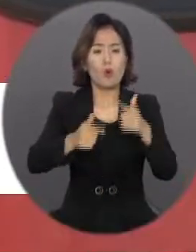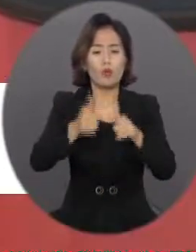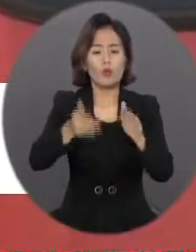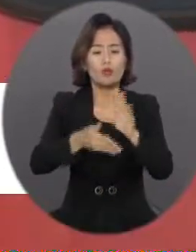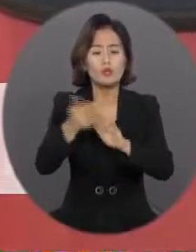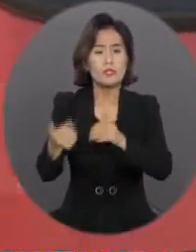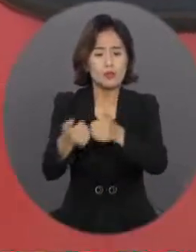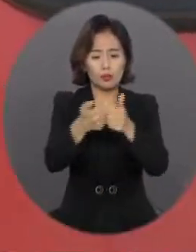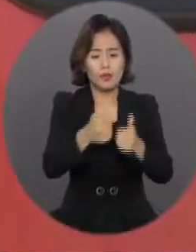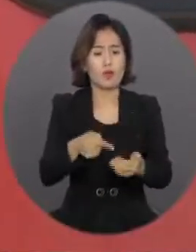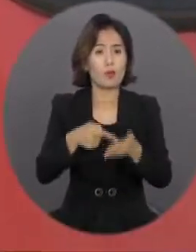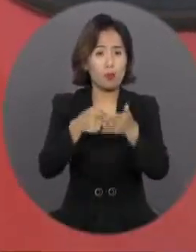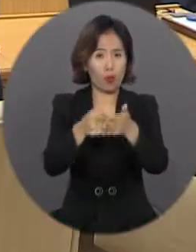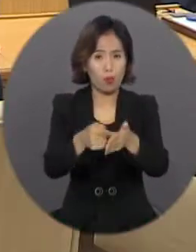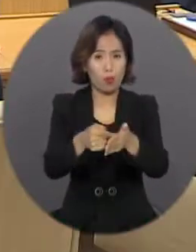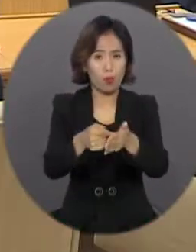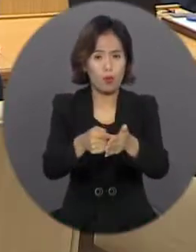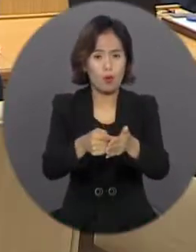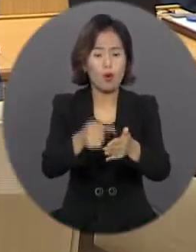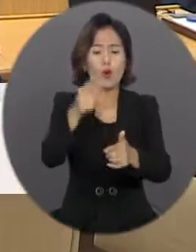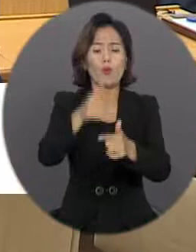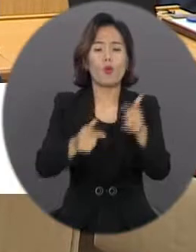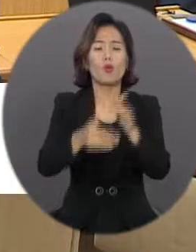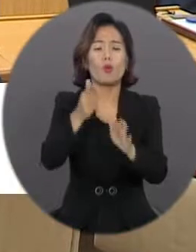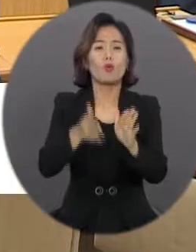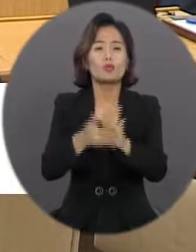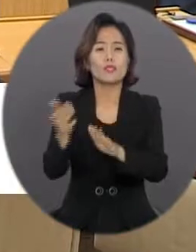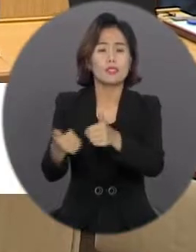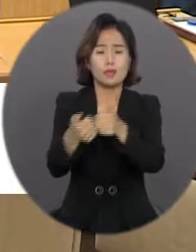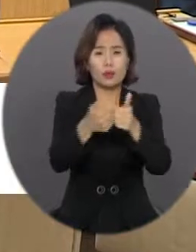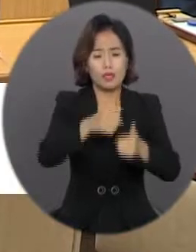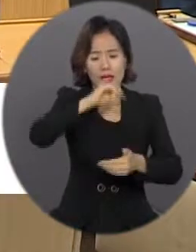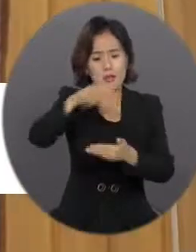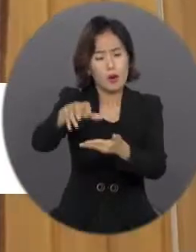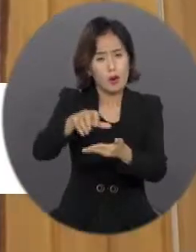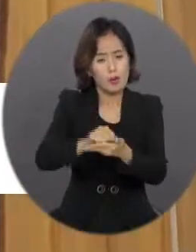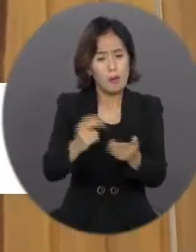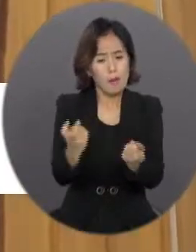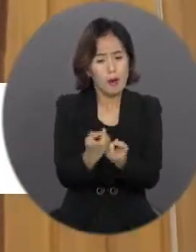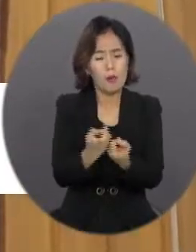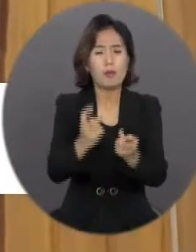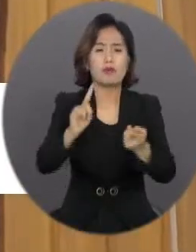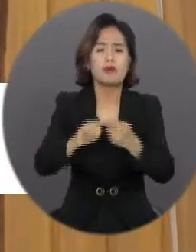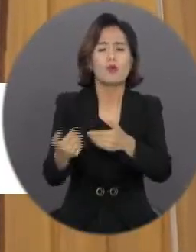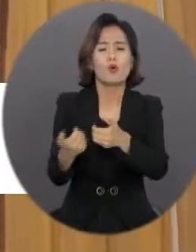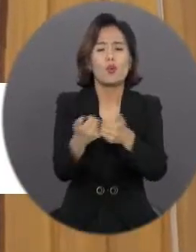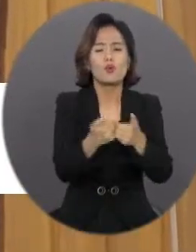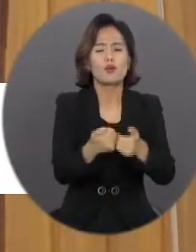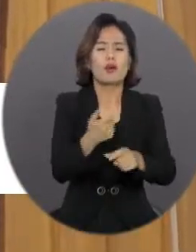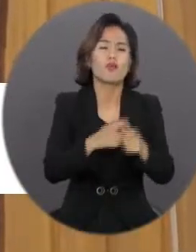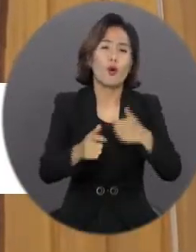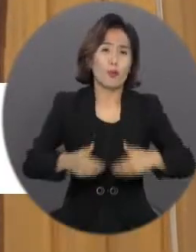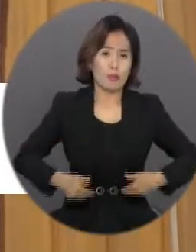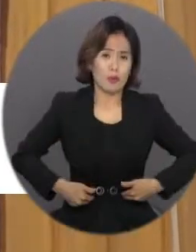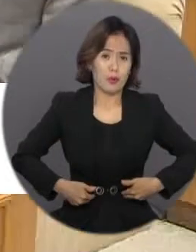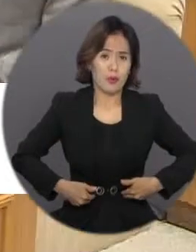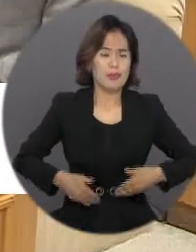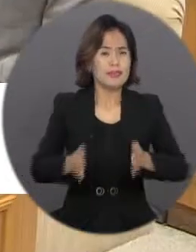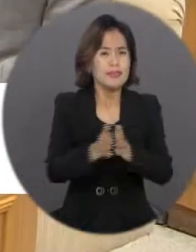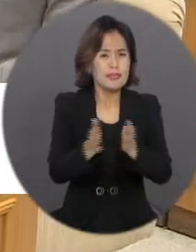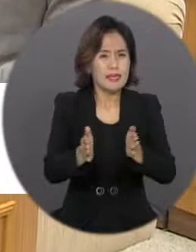목포시의회에 보고했습니다. 목포시의회는 예산 확보 방안 등에 대한 논의가 더 필요하다며 시행